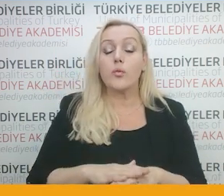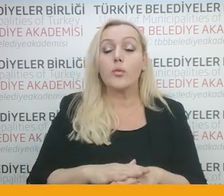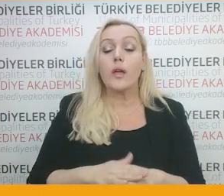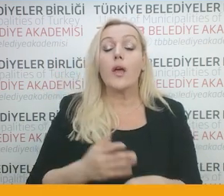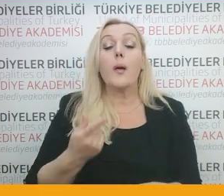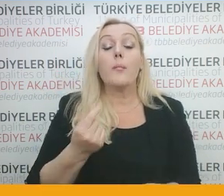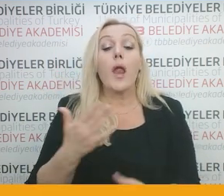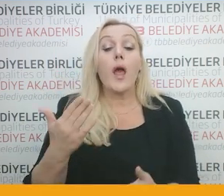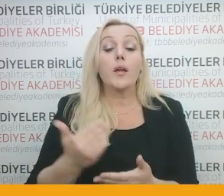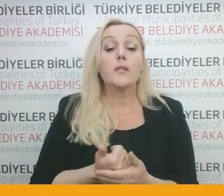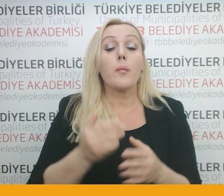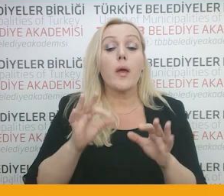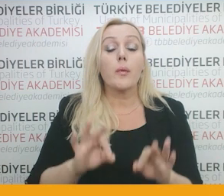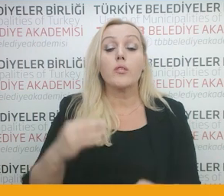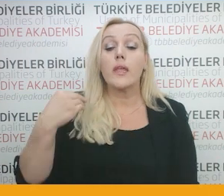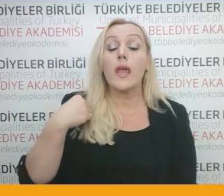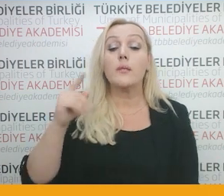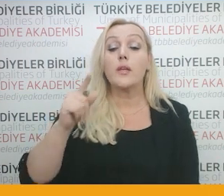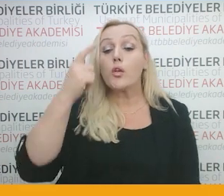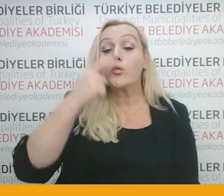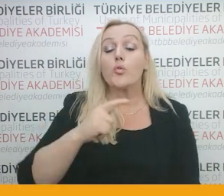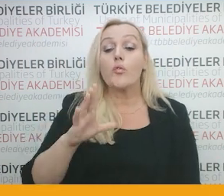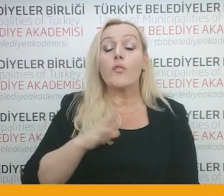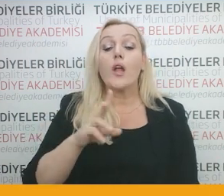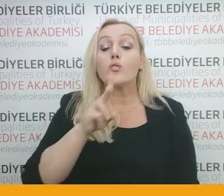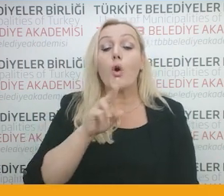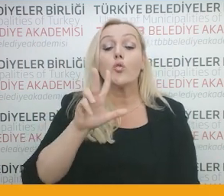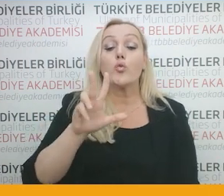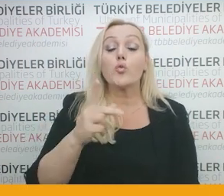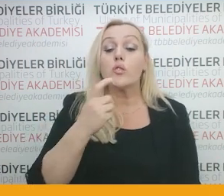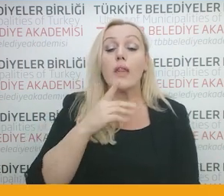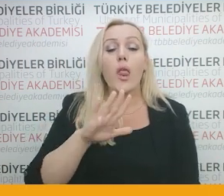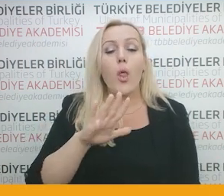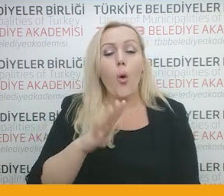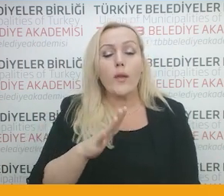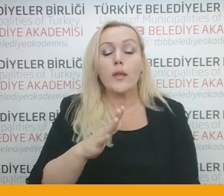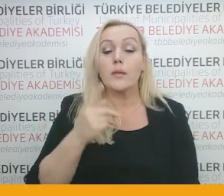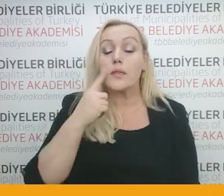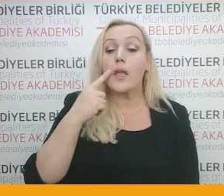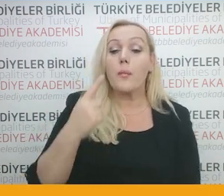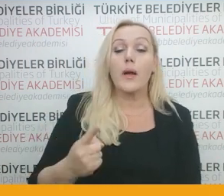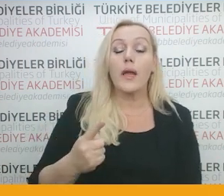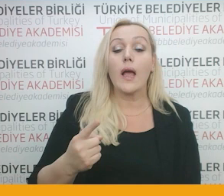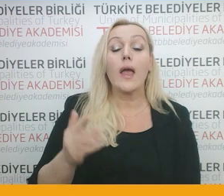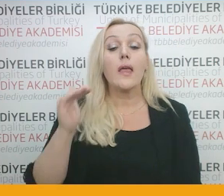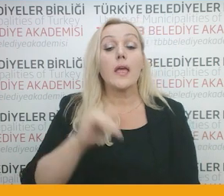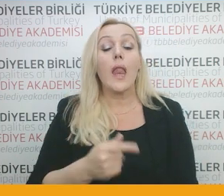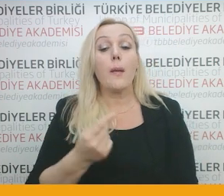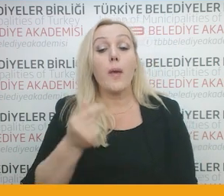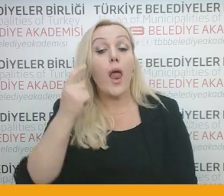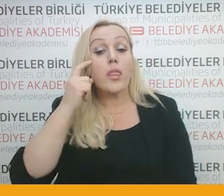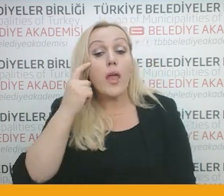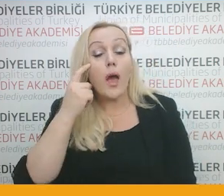Gelir elde etmeye başladı. Yeni bir durum var. Dolayısıyla son 3 yılın ortalamasını dikkate almadan gelir tahmininde de